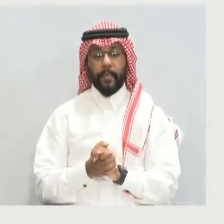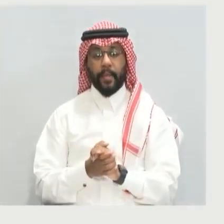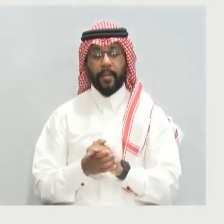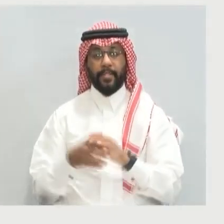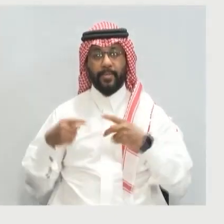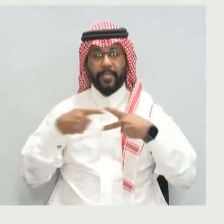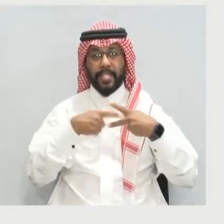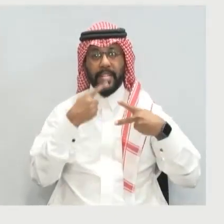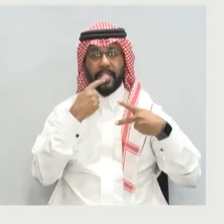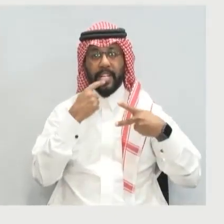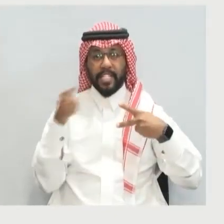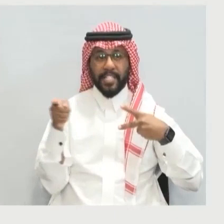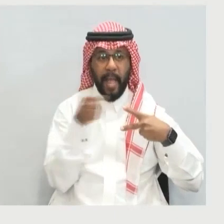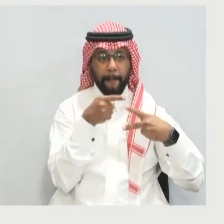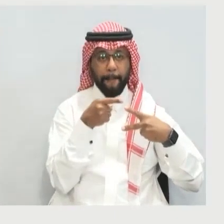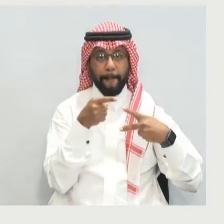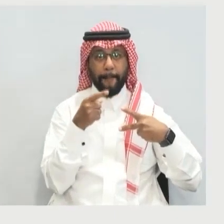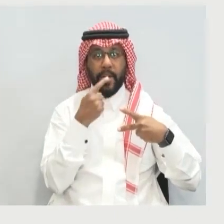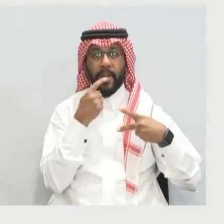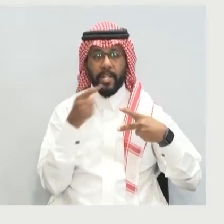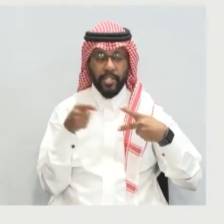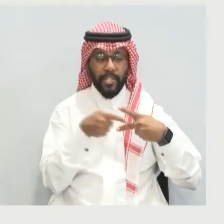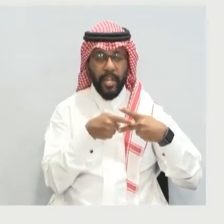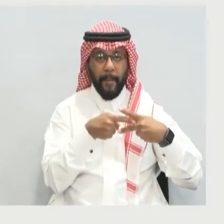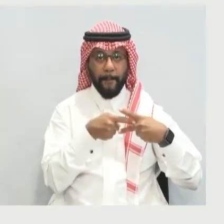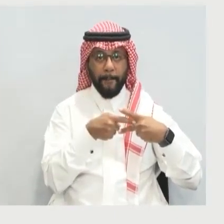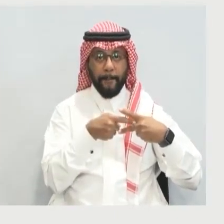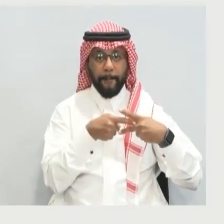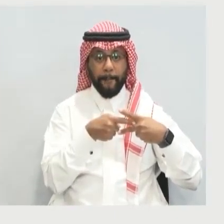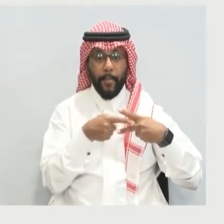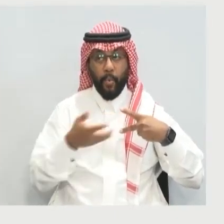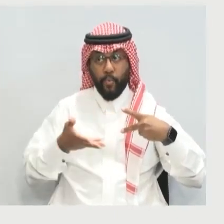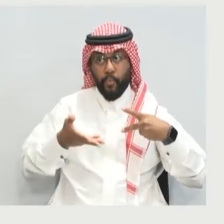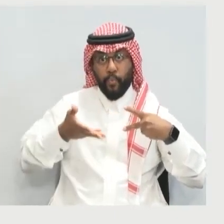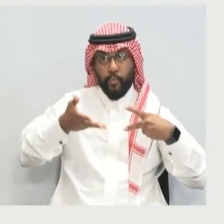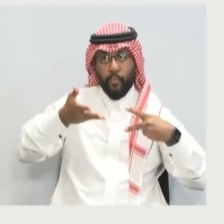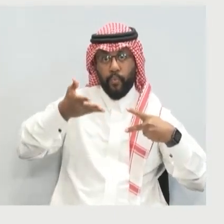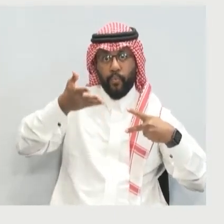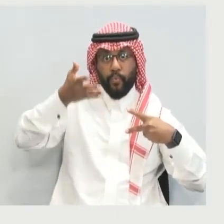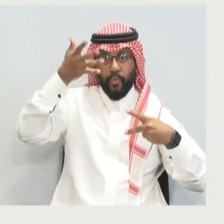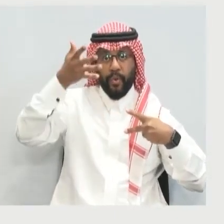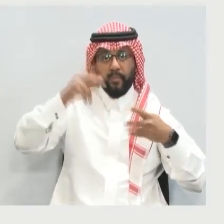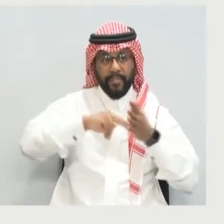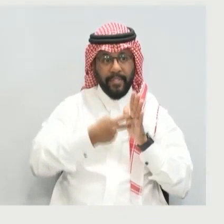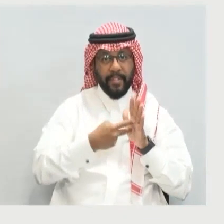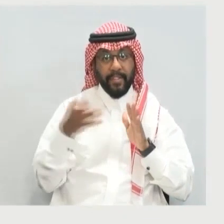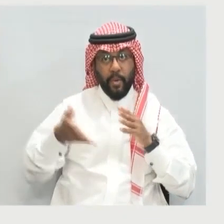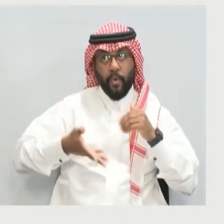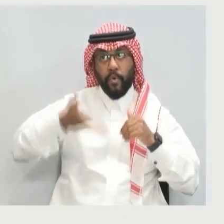فيها طبعا لاحظ هنا طاقه النواتج في هذه الحاله ستكون اعلى من طاقه المواد